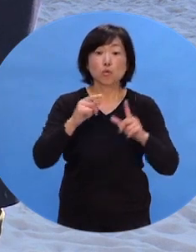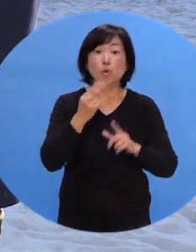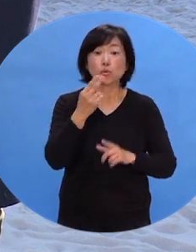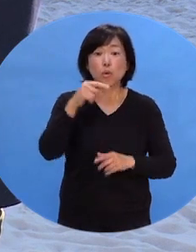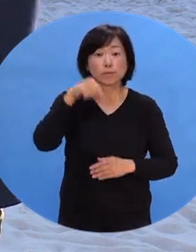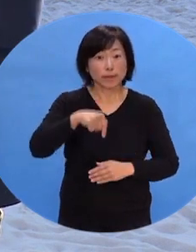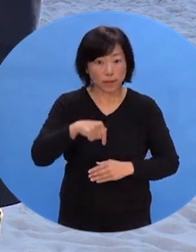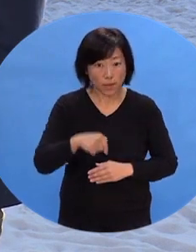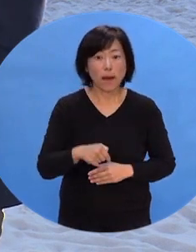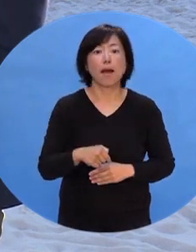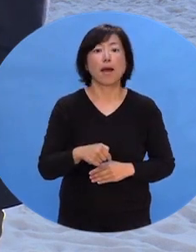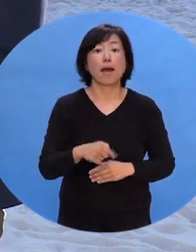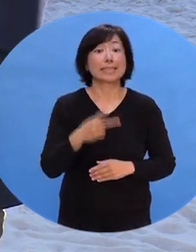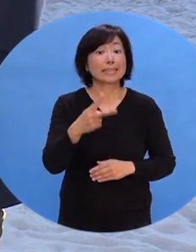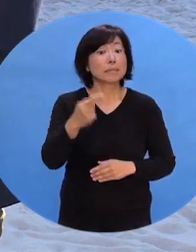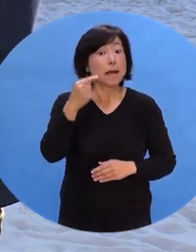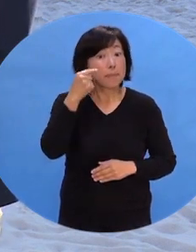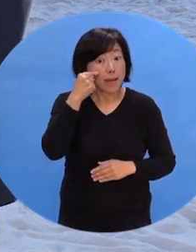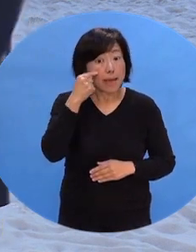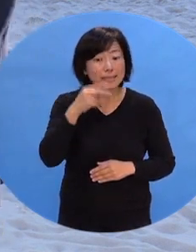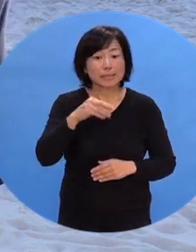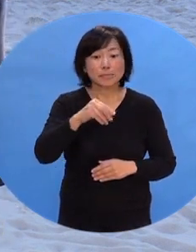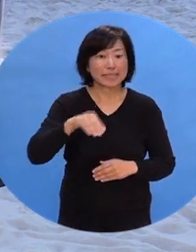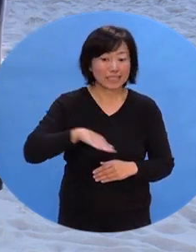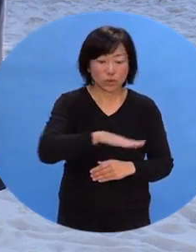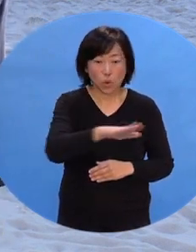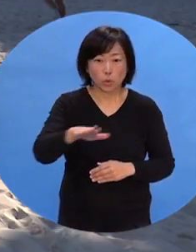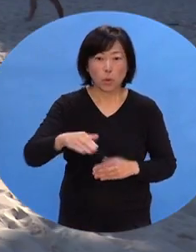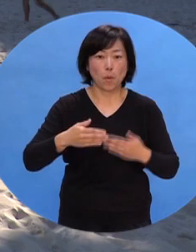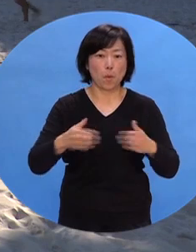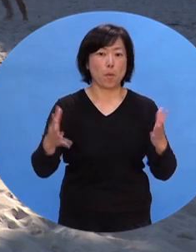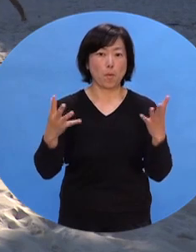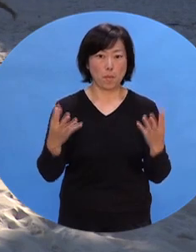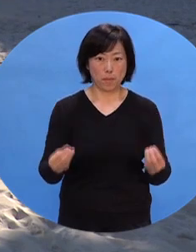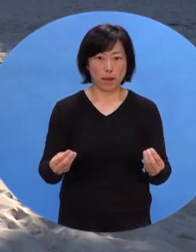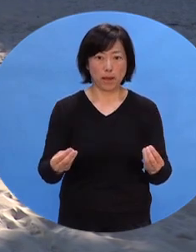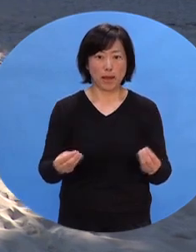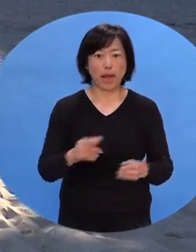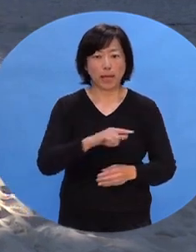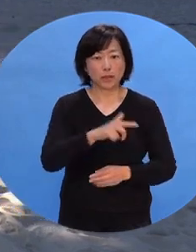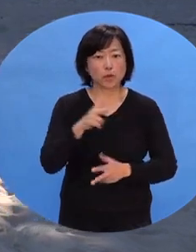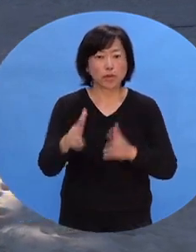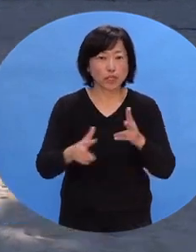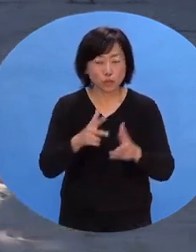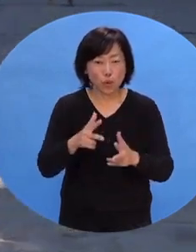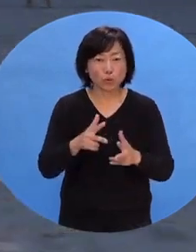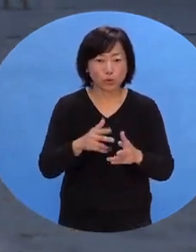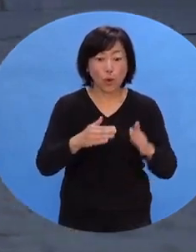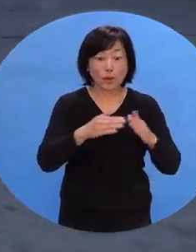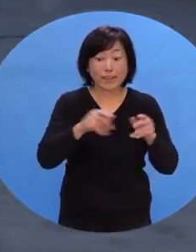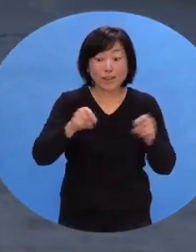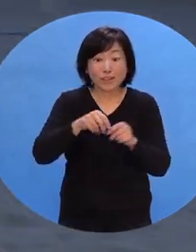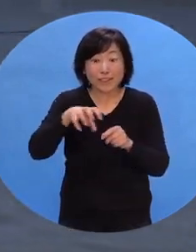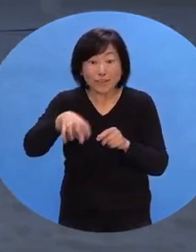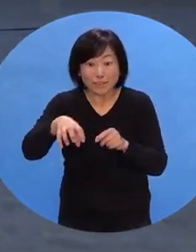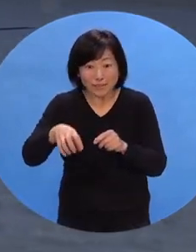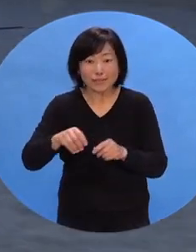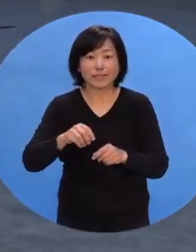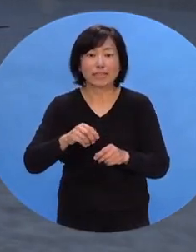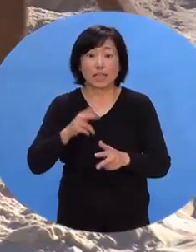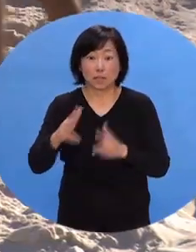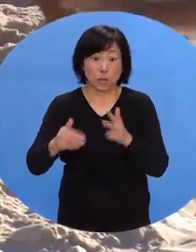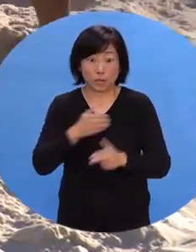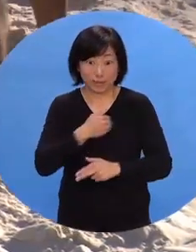中では大田区について、2番目のビーチコートになりますけども、いろんな種目をですね、近場で楽しめるということで、大